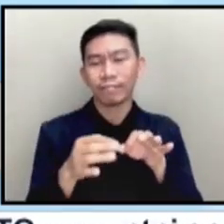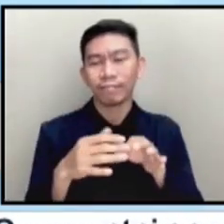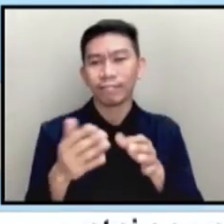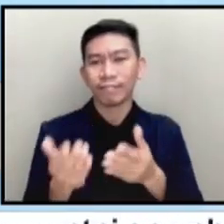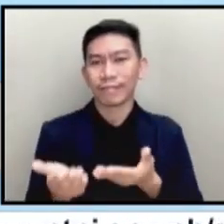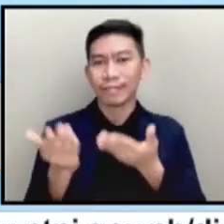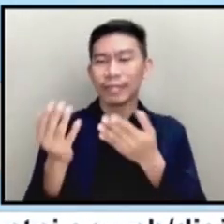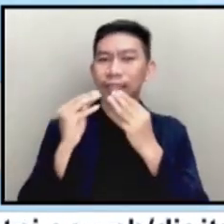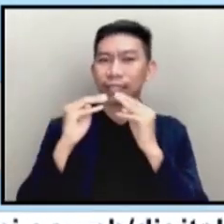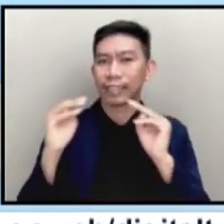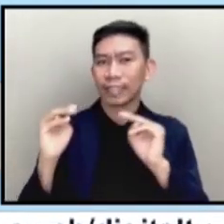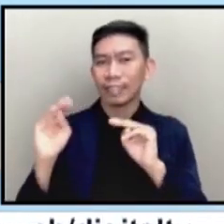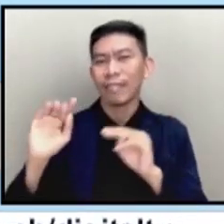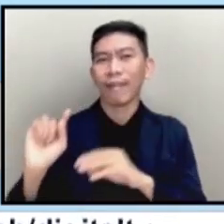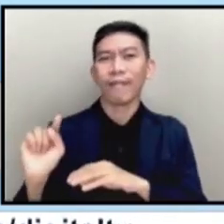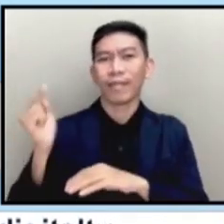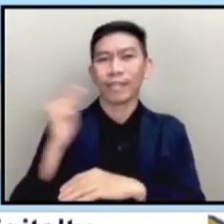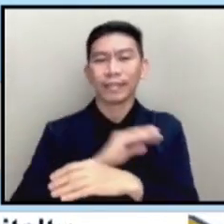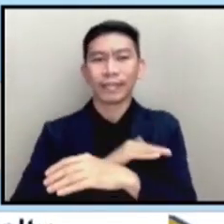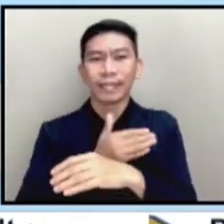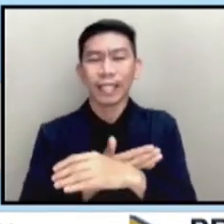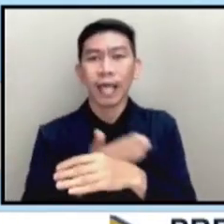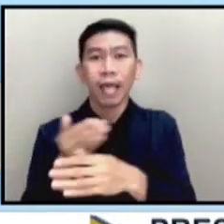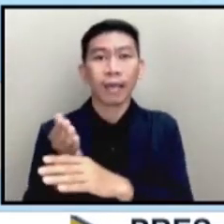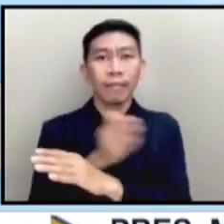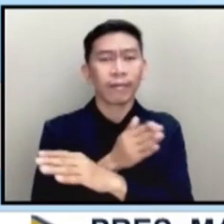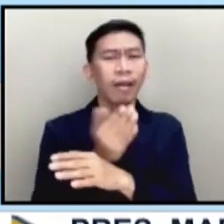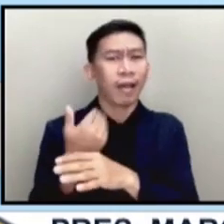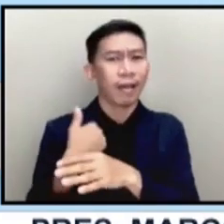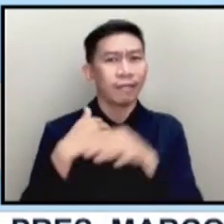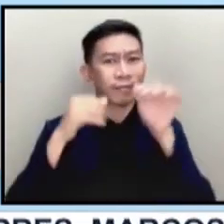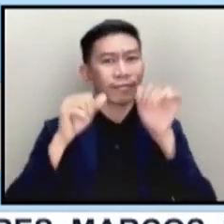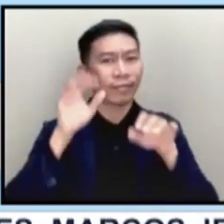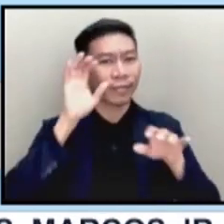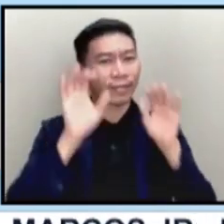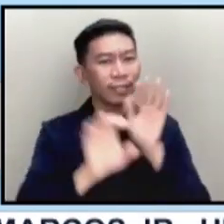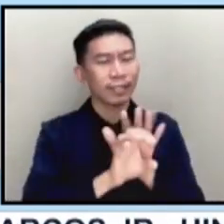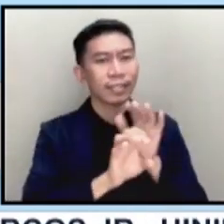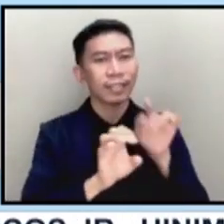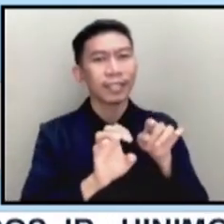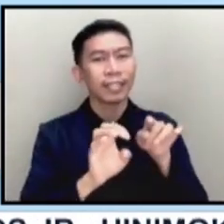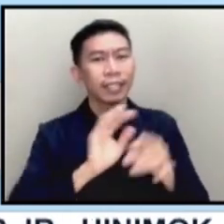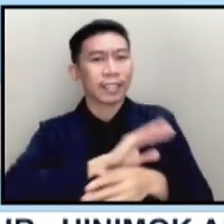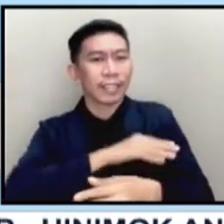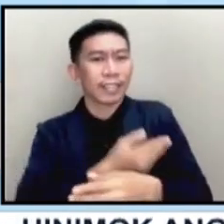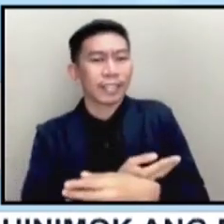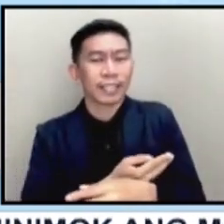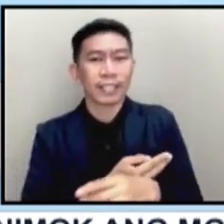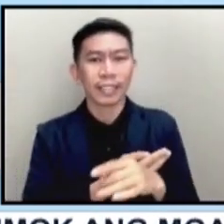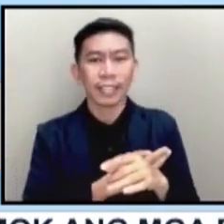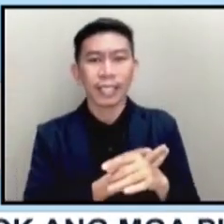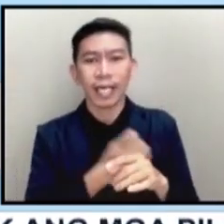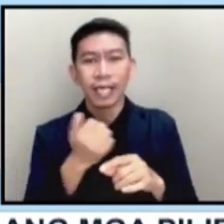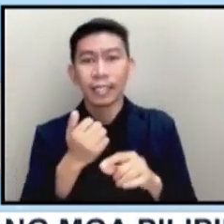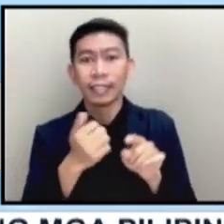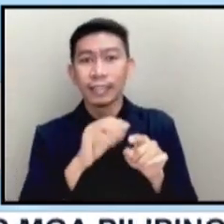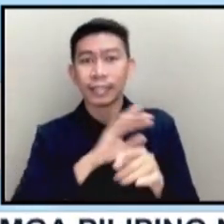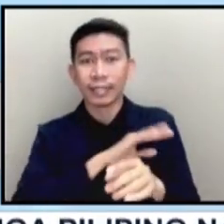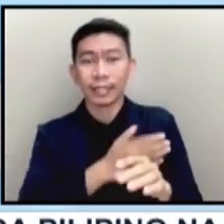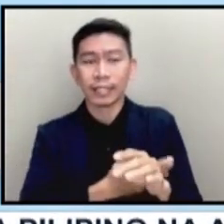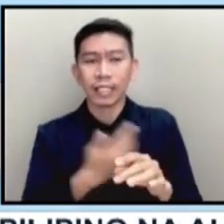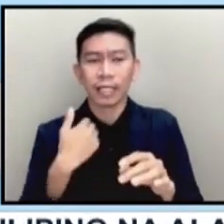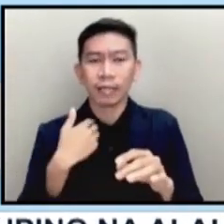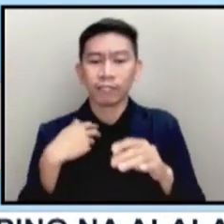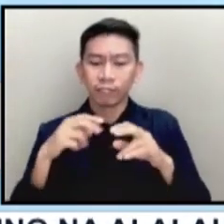ito ay nagpost din si Sharon ng picture ng kanyang anak na si Niel sa during dinner kung saan kapansin-pansin ang isang bakanteng